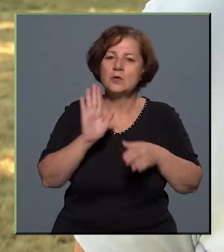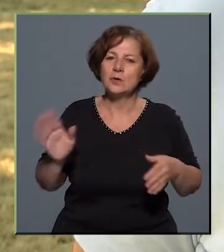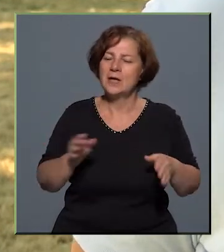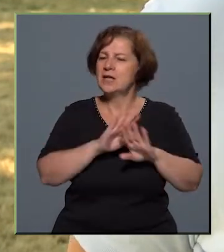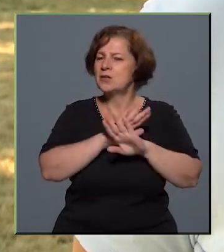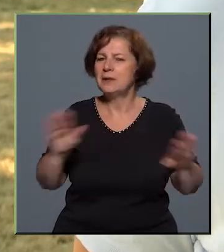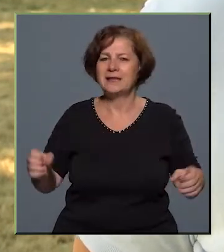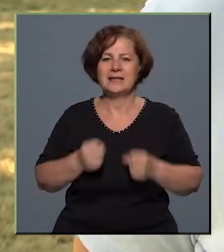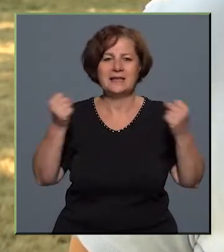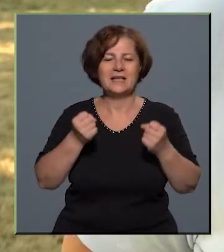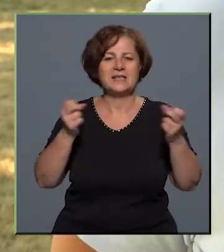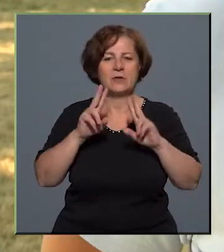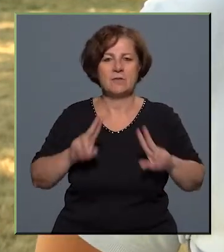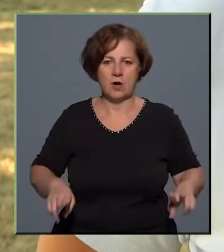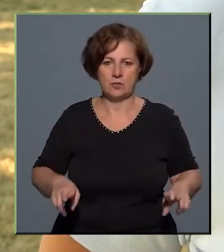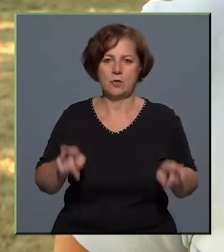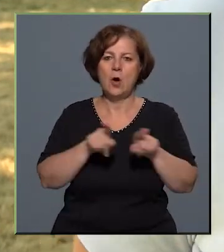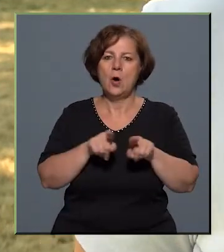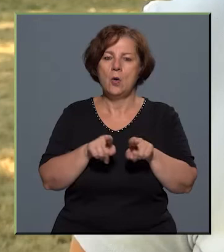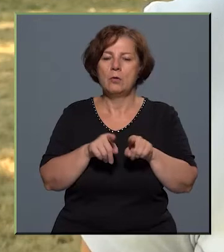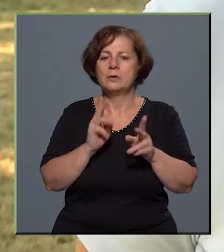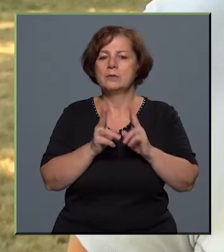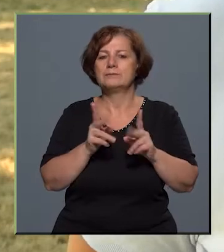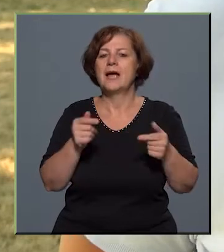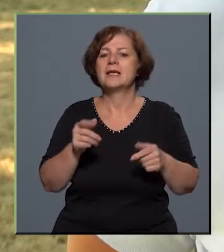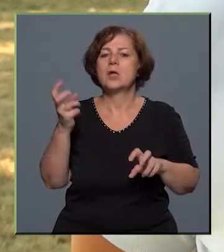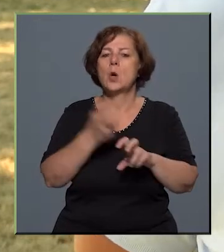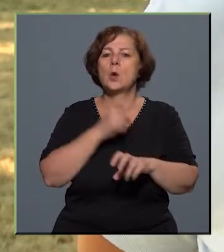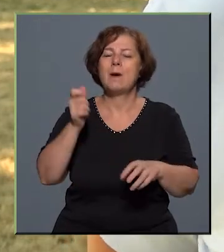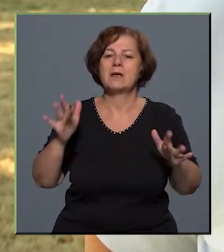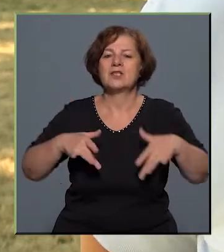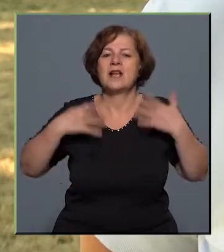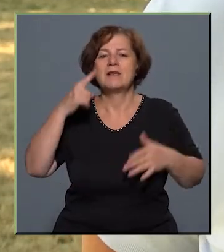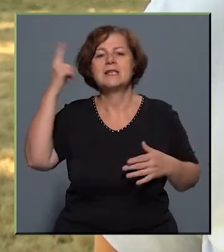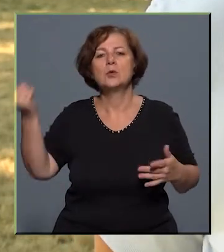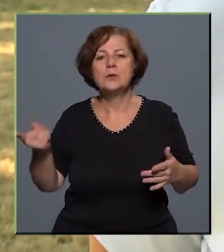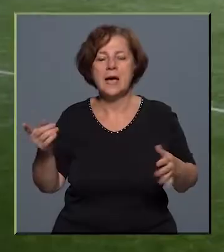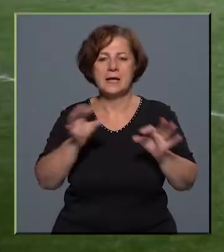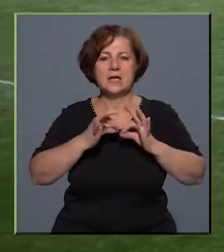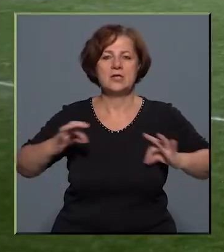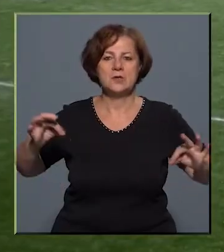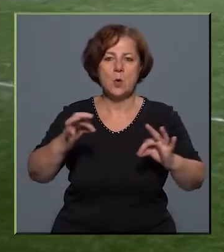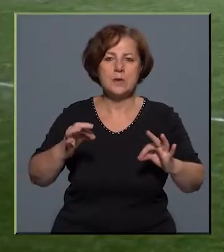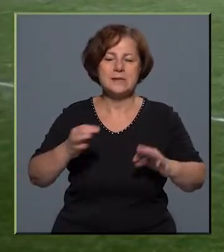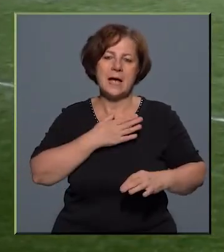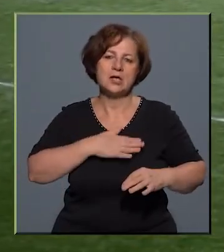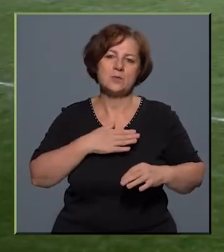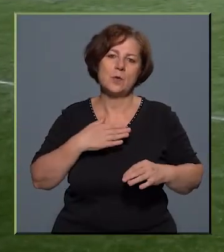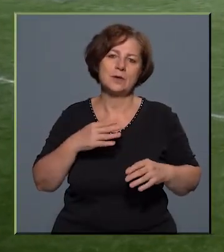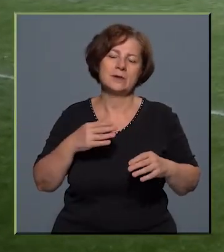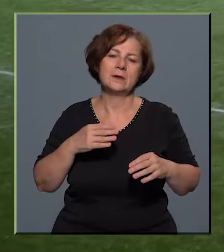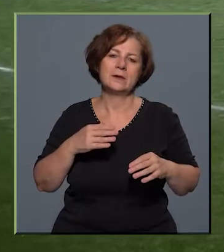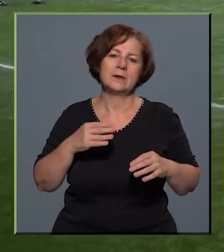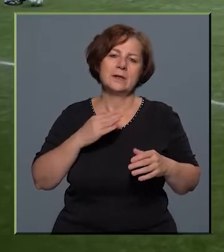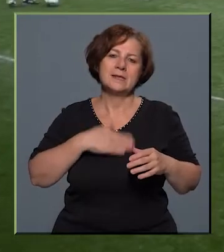minden igyekezetünkkel azon vagyunk, hogy ezt kőbányaiak is élvezzék, és az ország sport szerető lakossága.